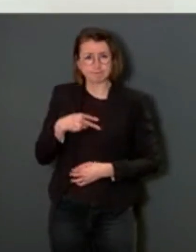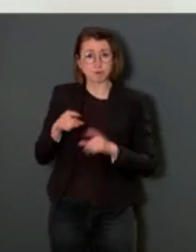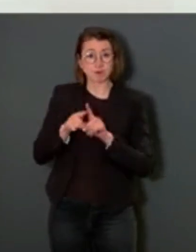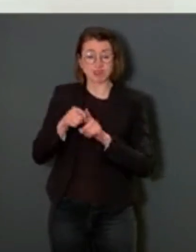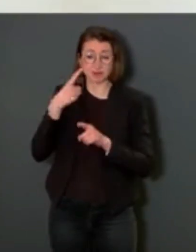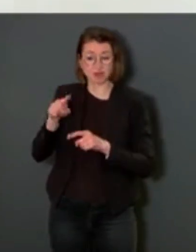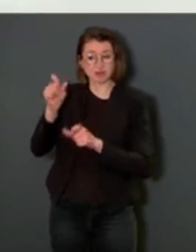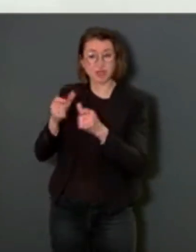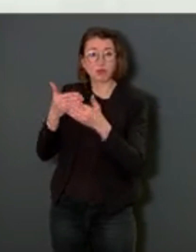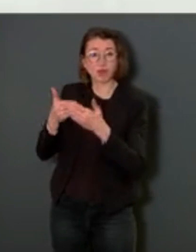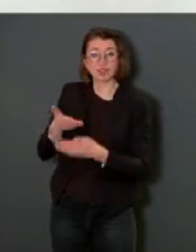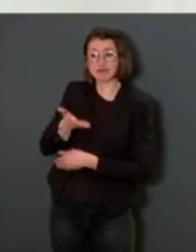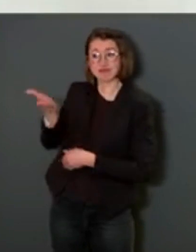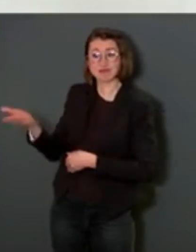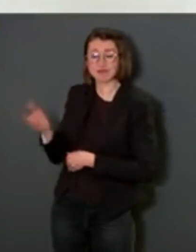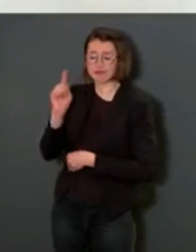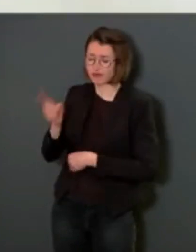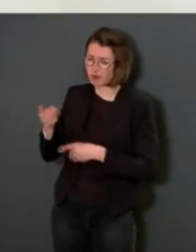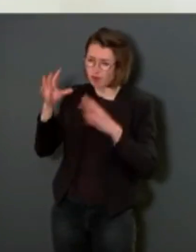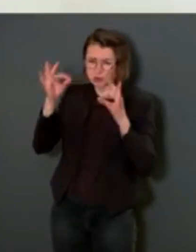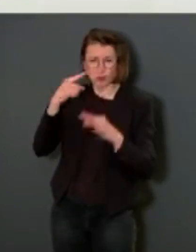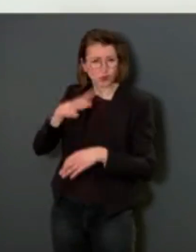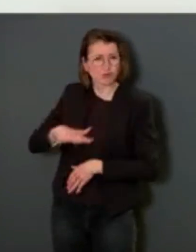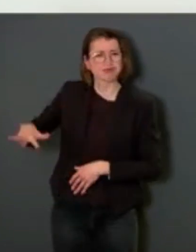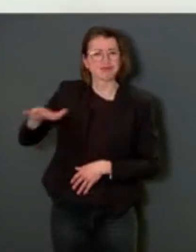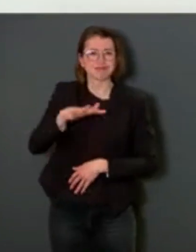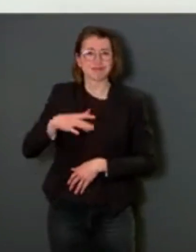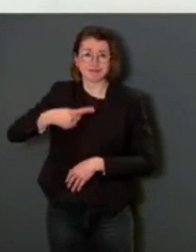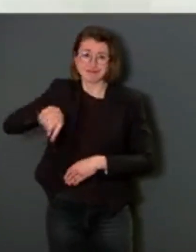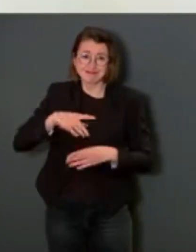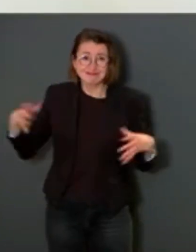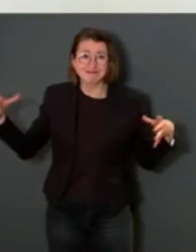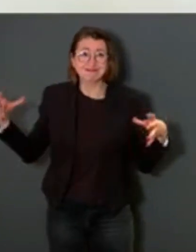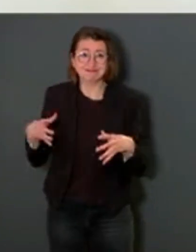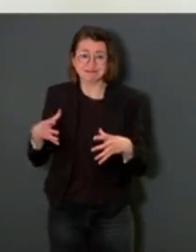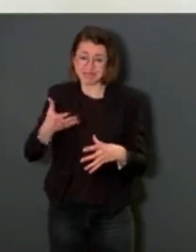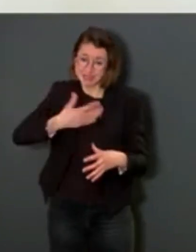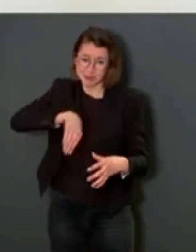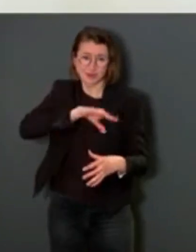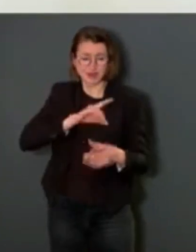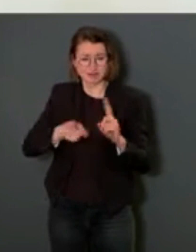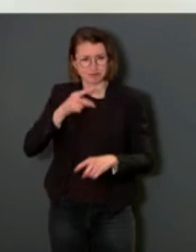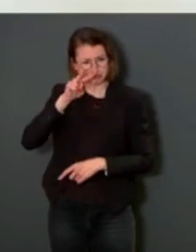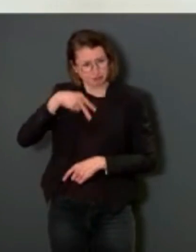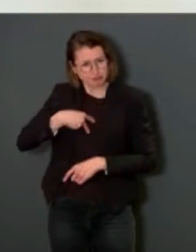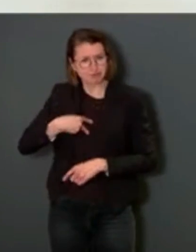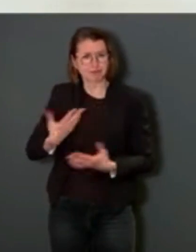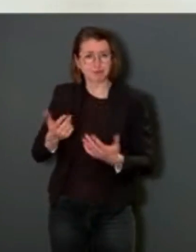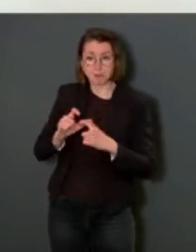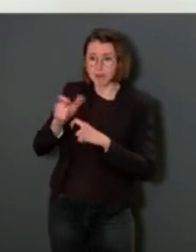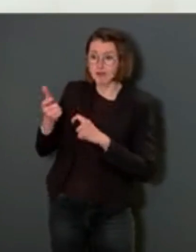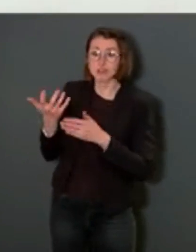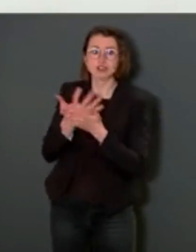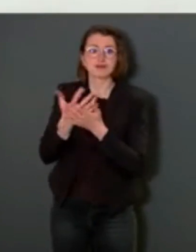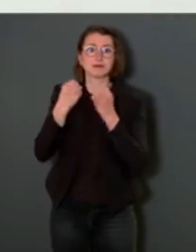tous ensemble, on prend nos responsabilités, on va faire baisser les chiffres. Nous rendons possible ce printemps que